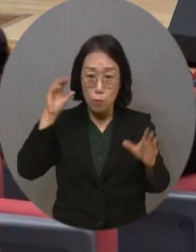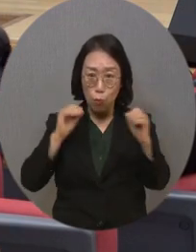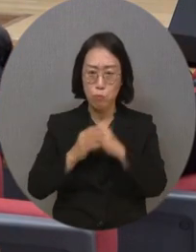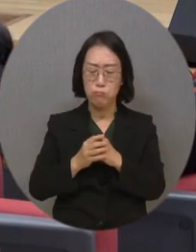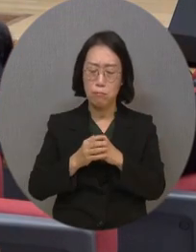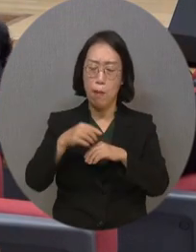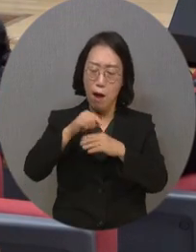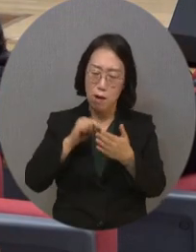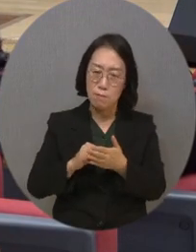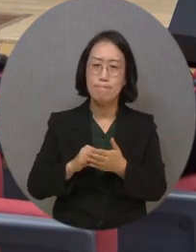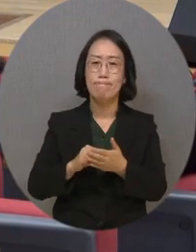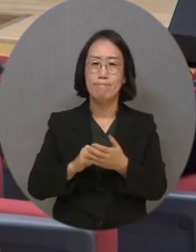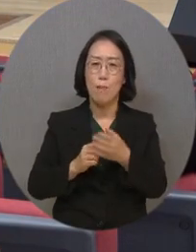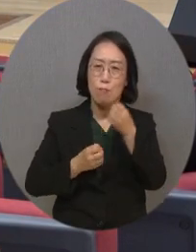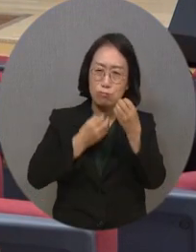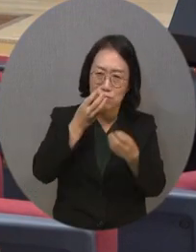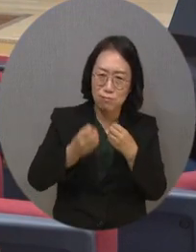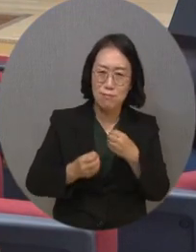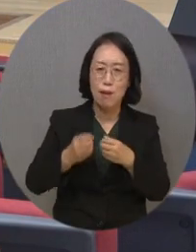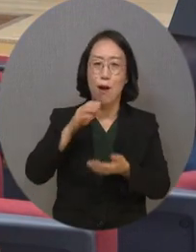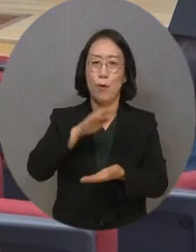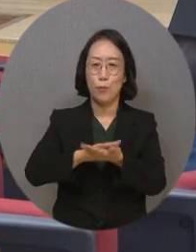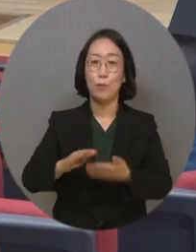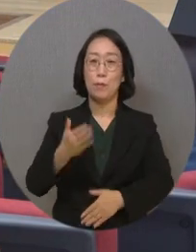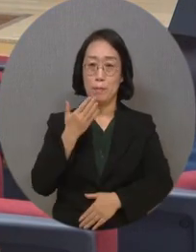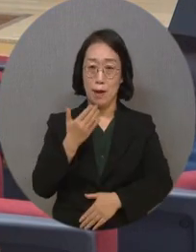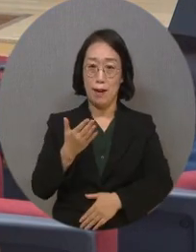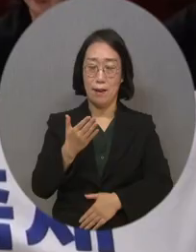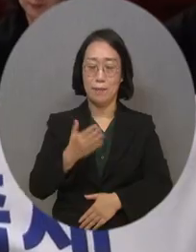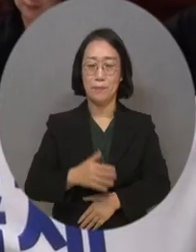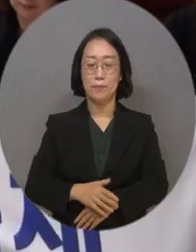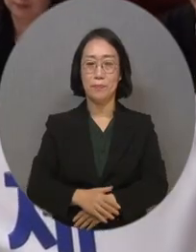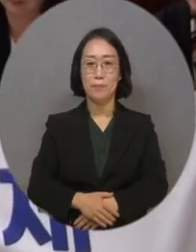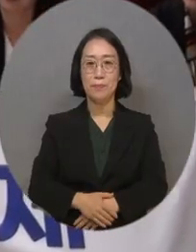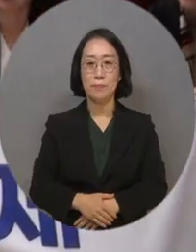끌어내주는 속풀이 시간이 되었습니다. 복지TV 경기방송 정우선입니다.